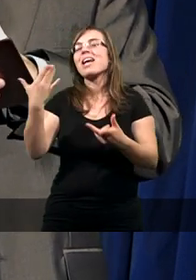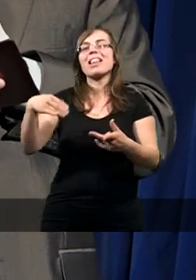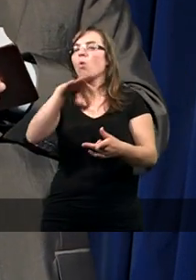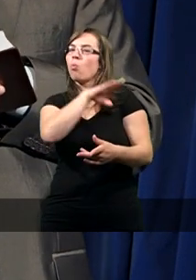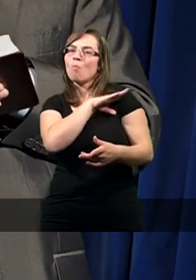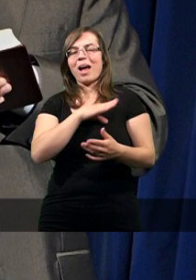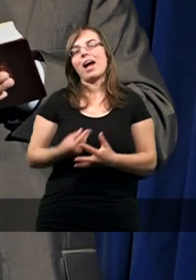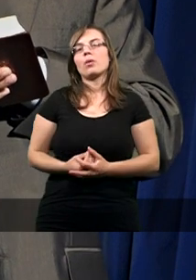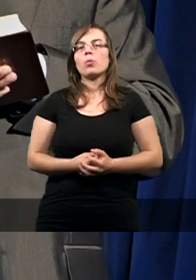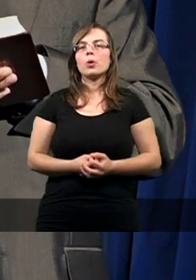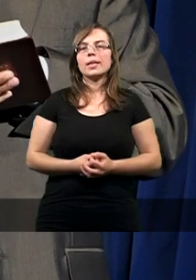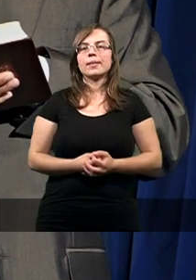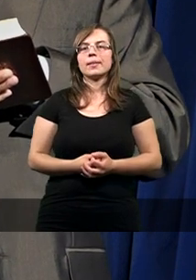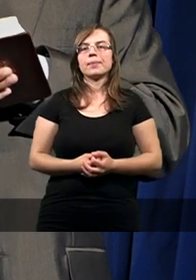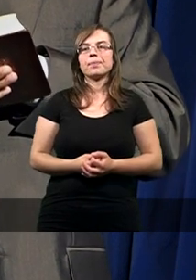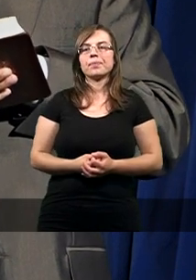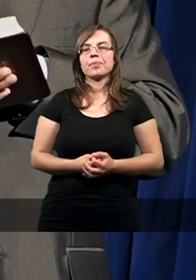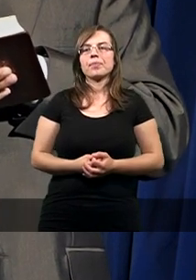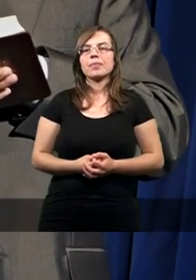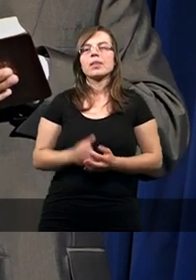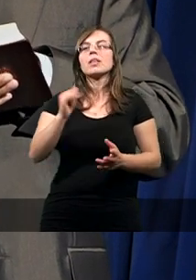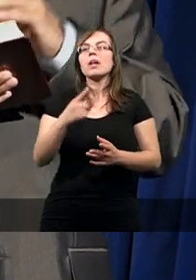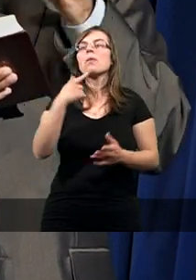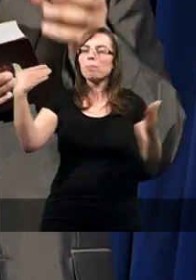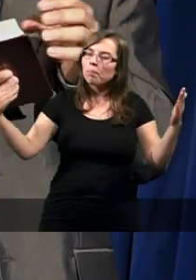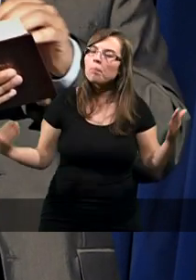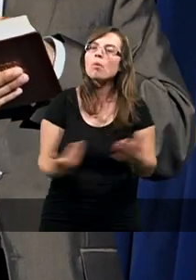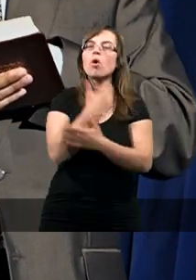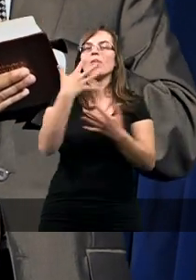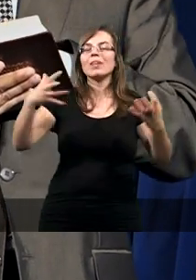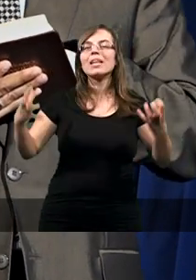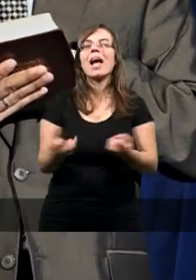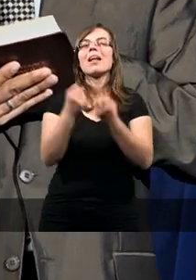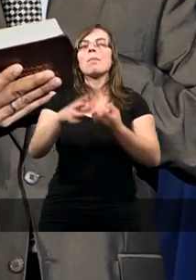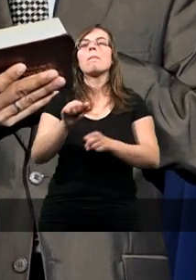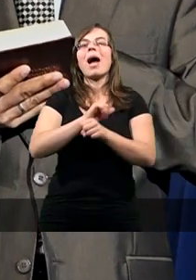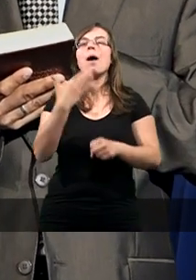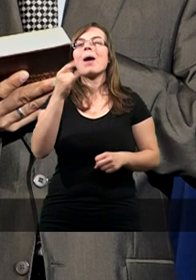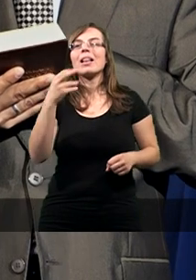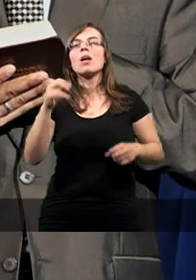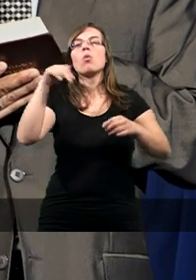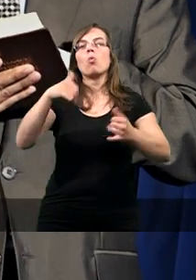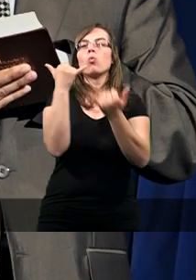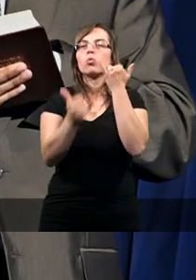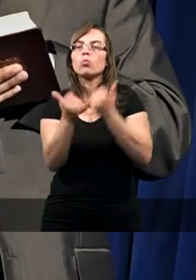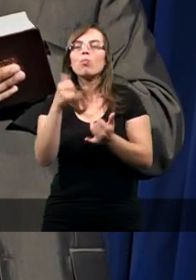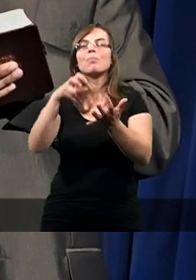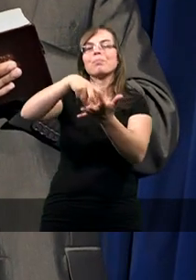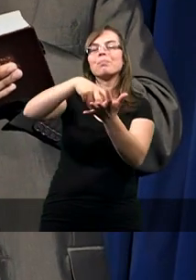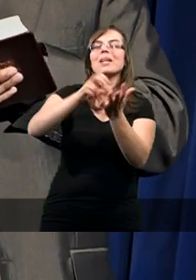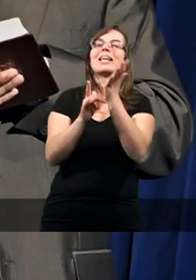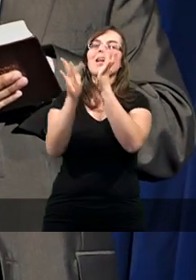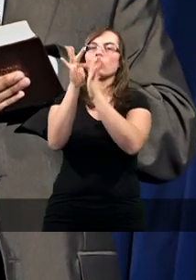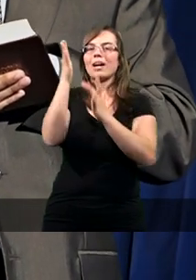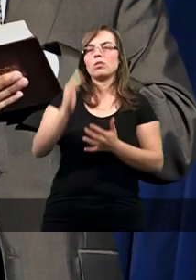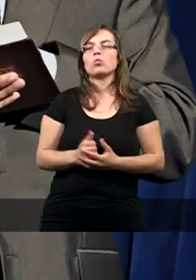So once again we find Mary Magdalene at the feet of Jesus. I ponownie znajdujemy Marię Magdalenę u stóp Jezusa Chrystusa.